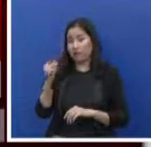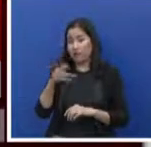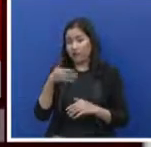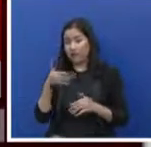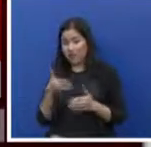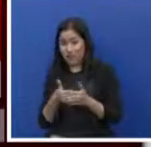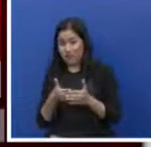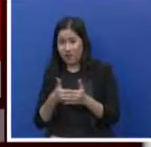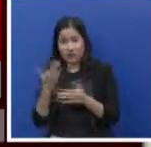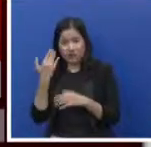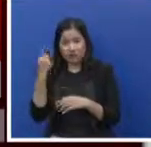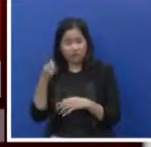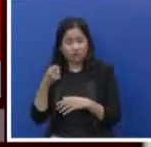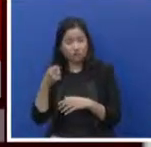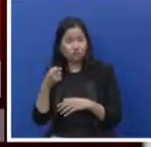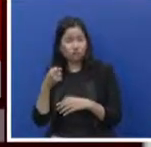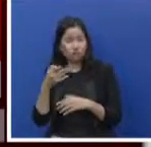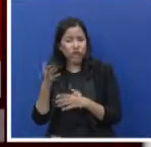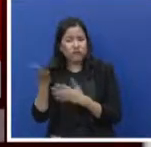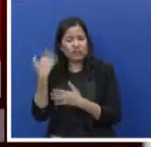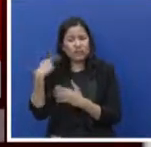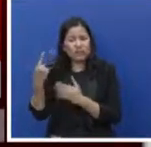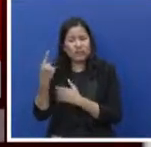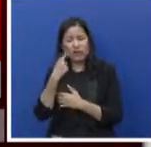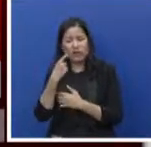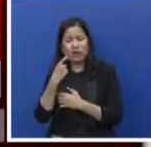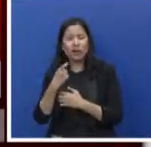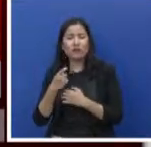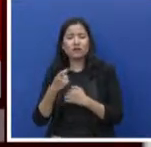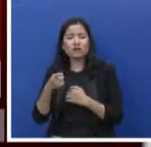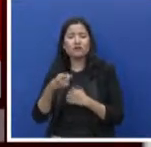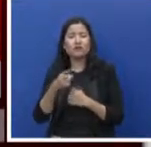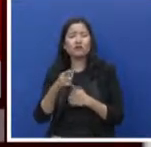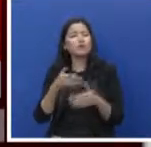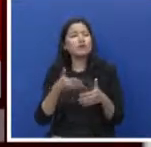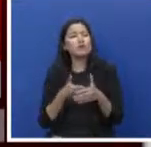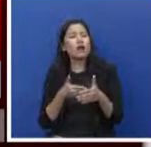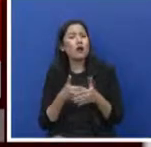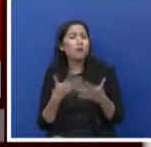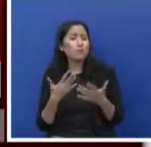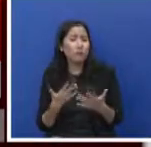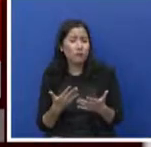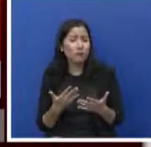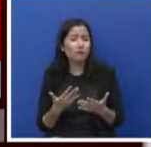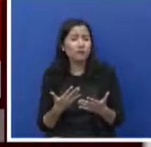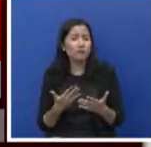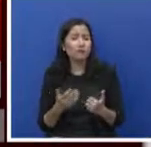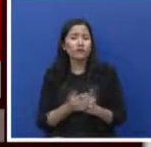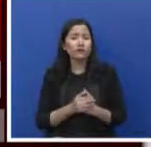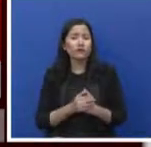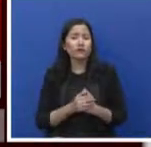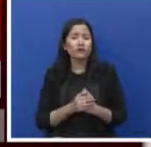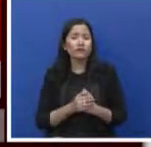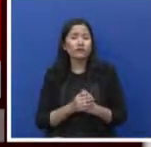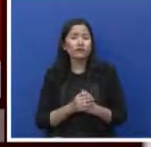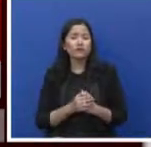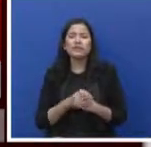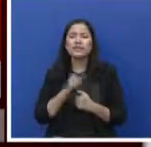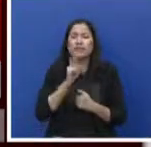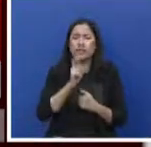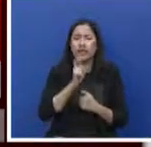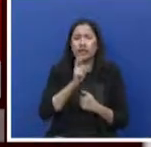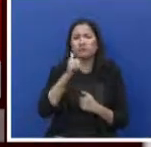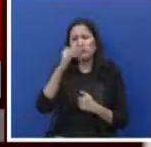tantangan yang kami hadapi, kalau tadi ditanya sama Mbak Johana, ya tantangannya adalah bagaimana kita bisa mengerti market pain yang ada